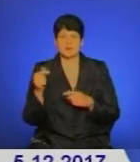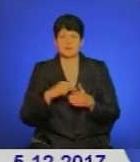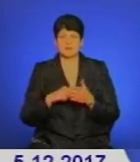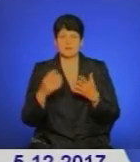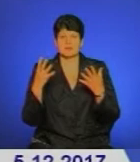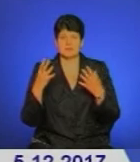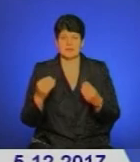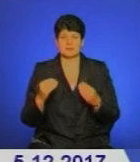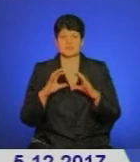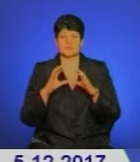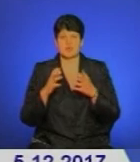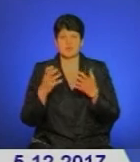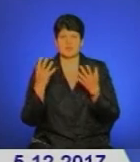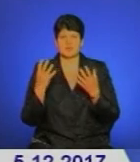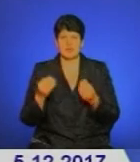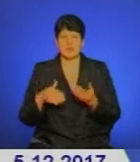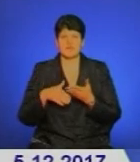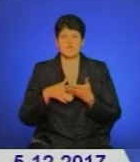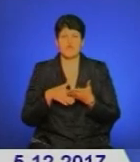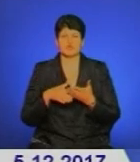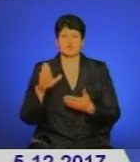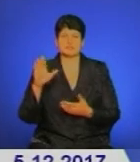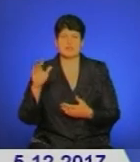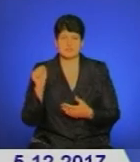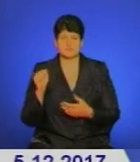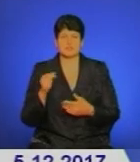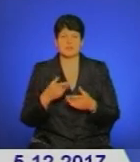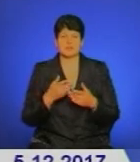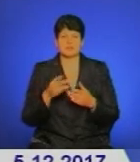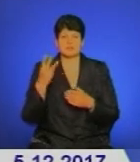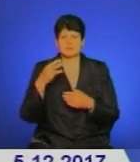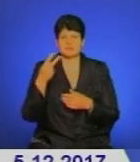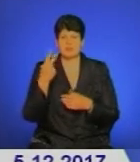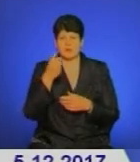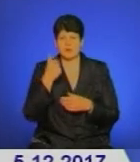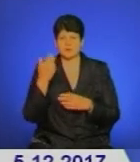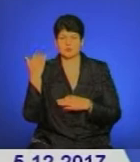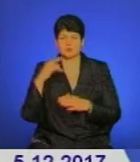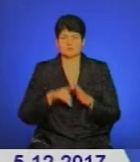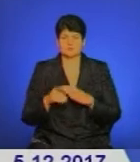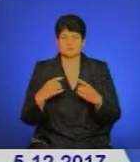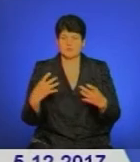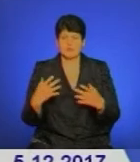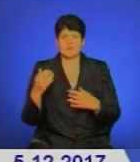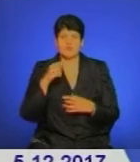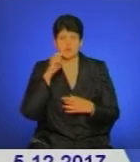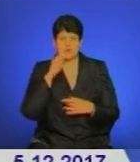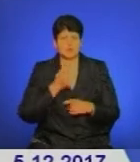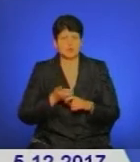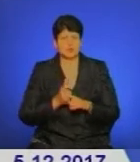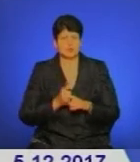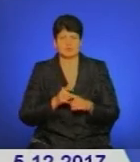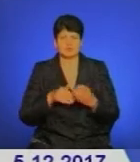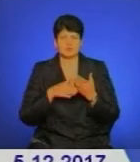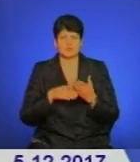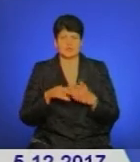день волонтерства. Його започаткувала Генеральна асамблея ООН 32 роки тому. В Україні волонтерський рух значно активізувався в